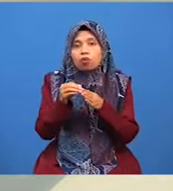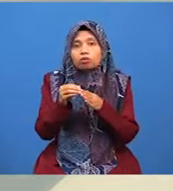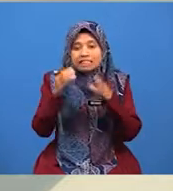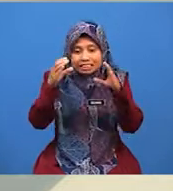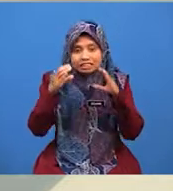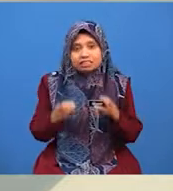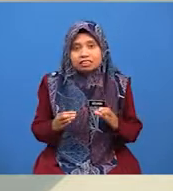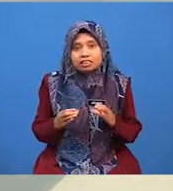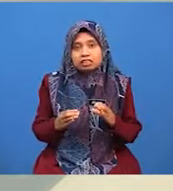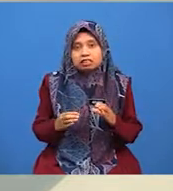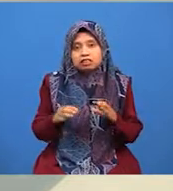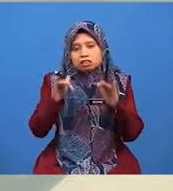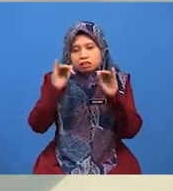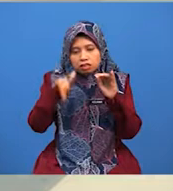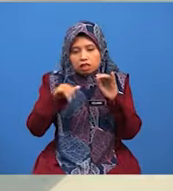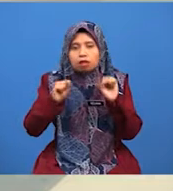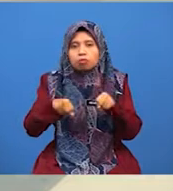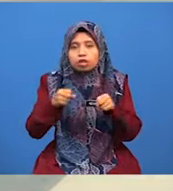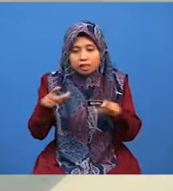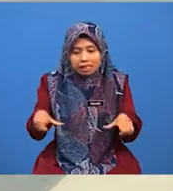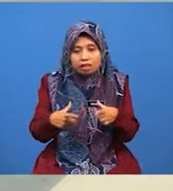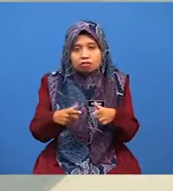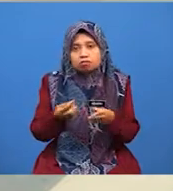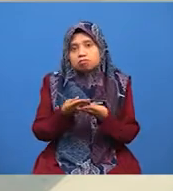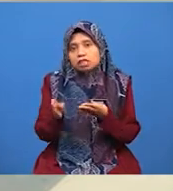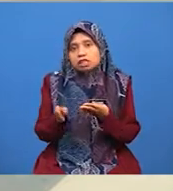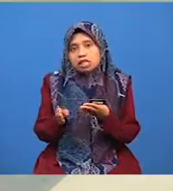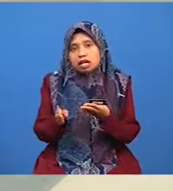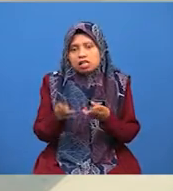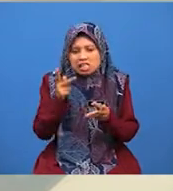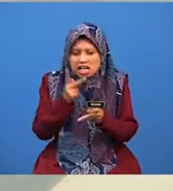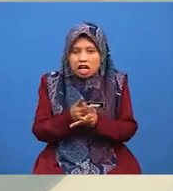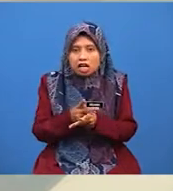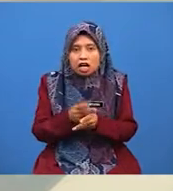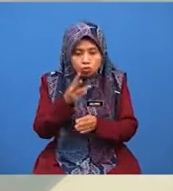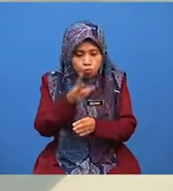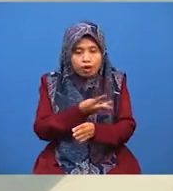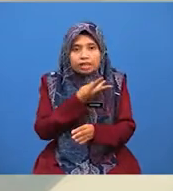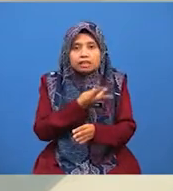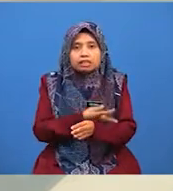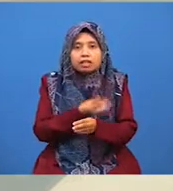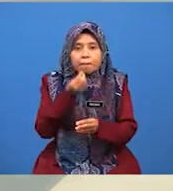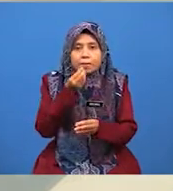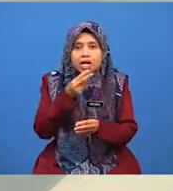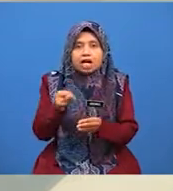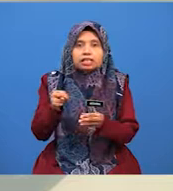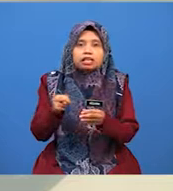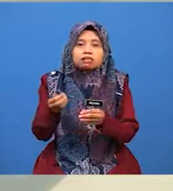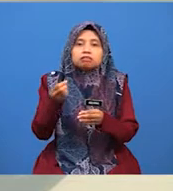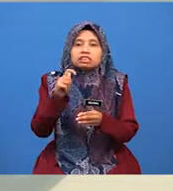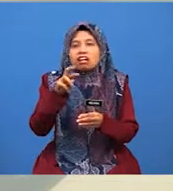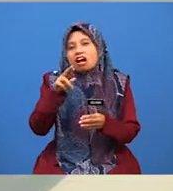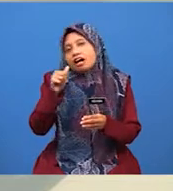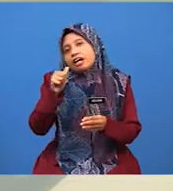atau cara-cara yang boleh dilakukan bagi mengekalkan warisan makanan